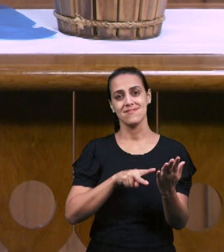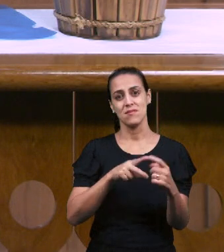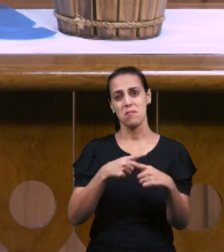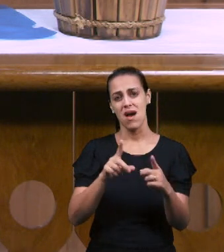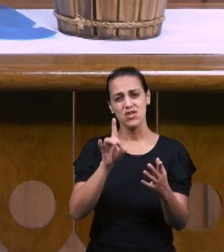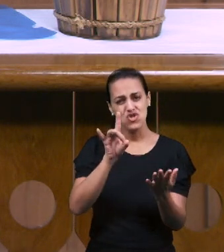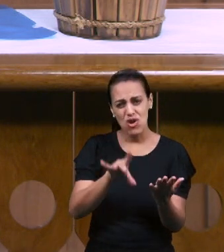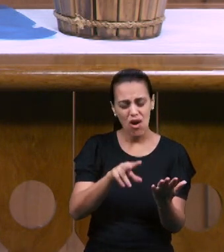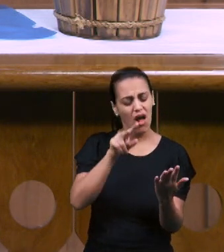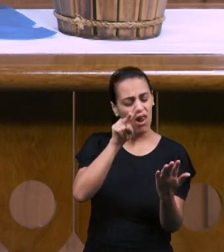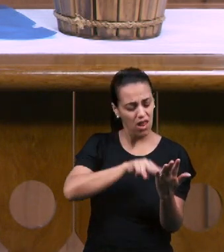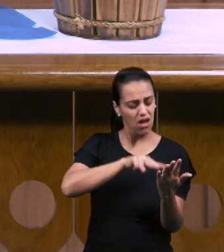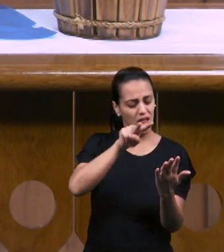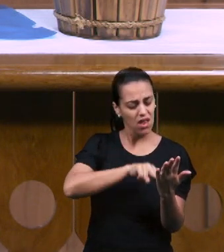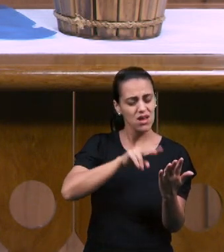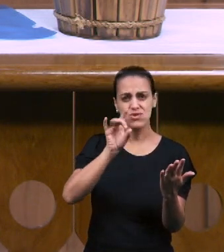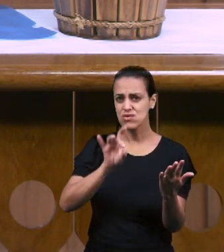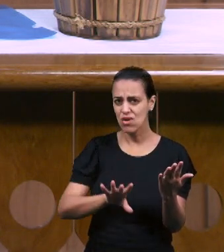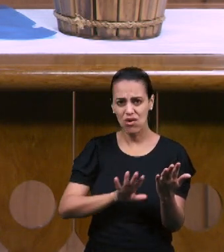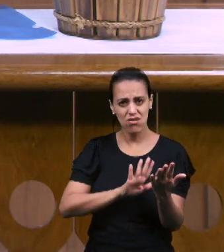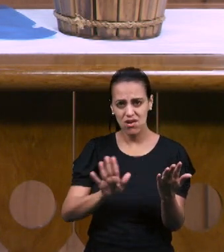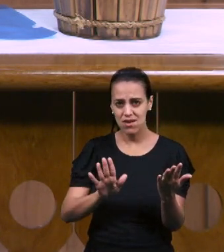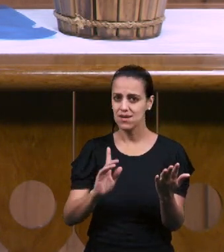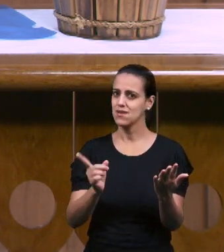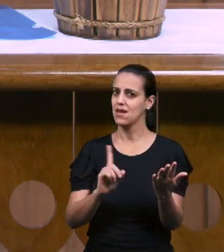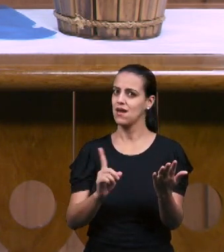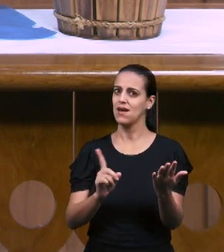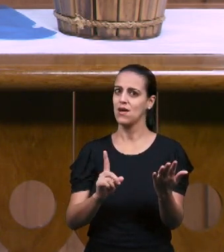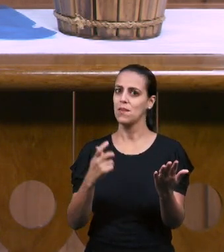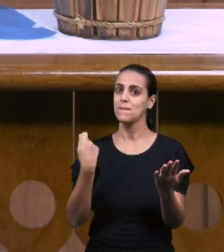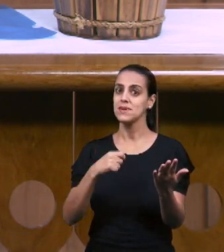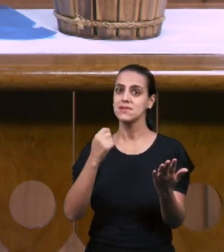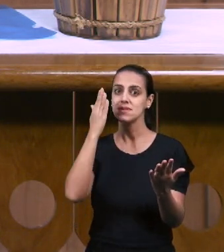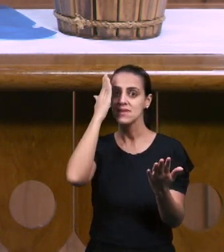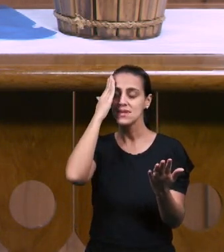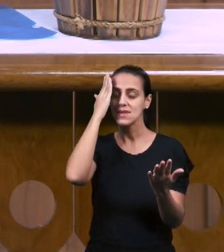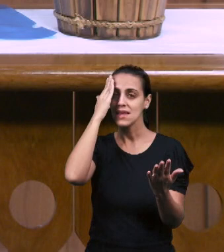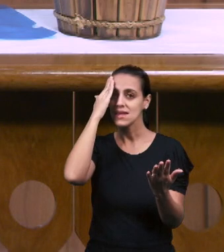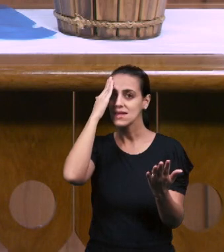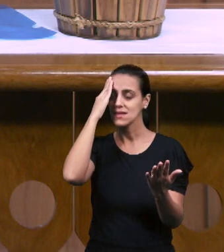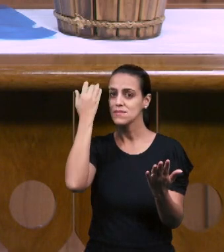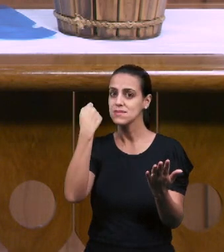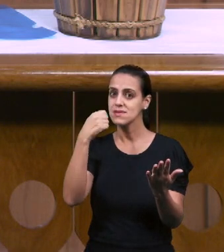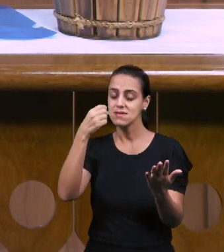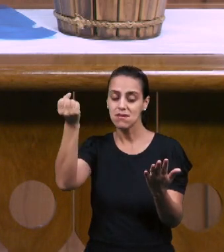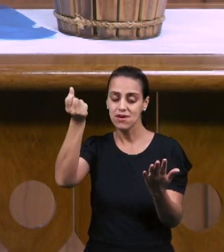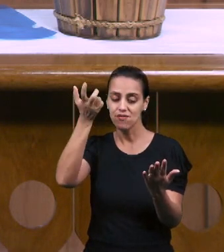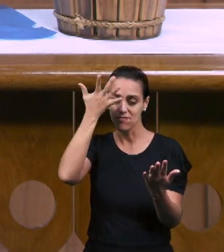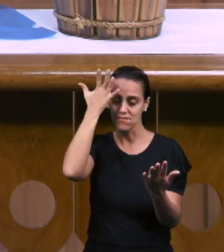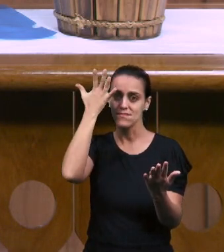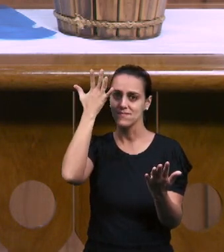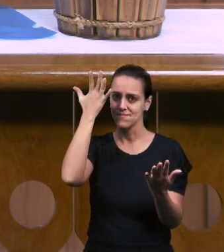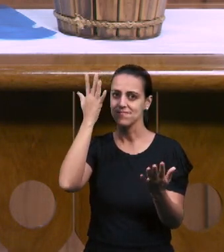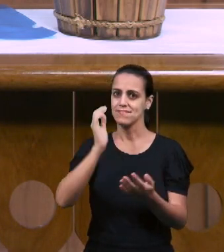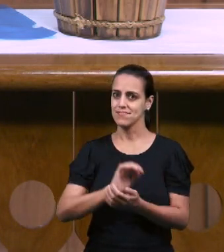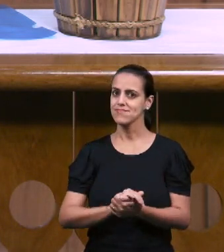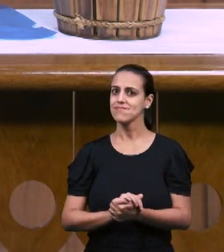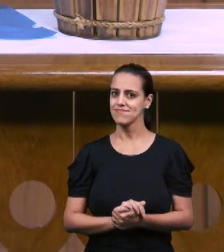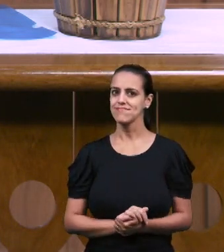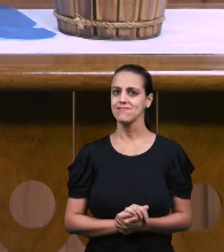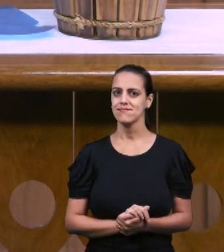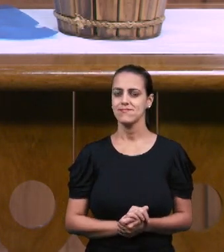Bible. Nous pouvons comprendre avec clarté aujourd'hui, parce que nos frères et sœurs sont en train de